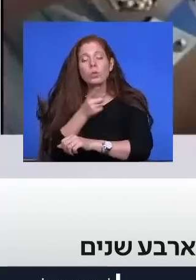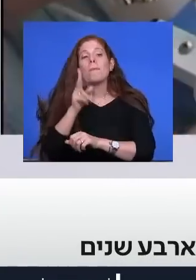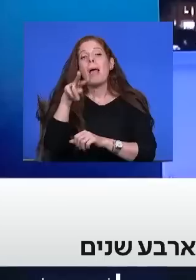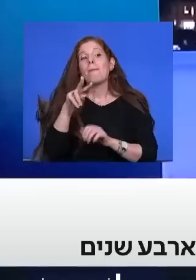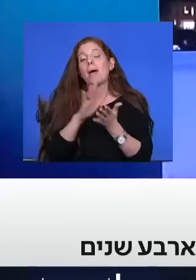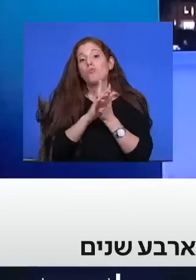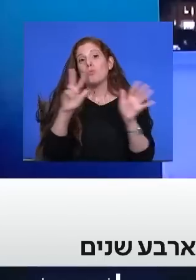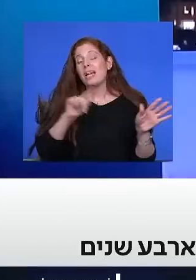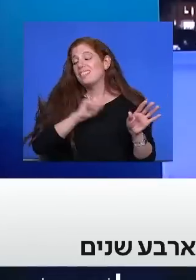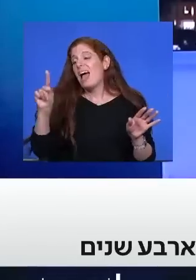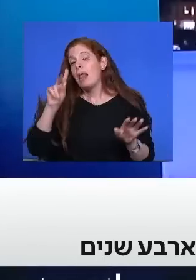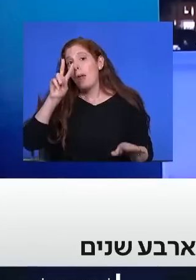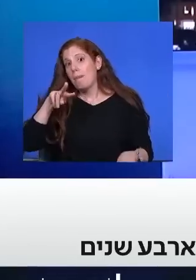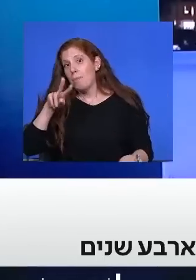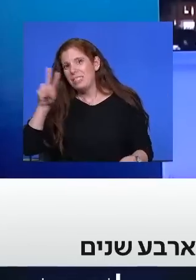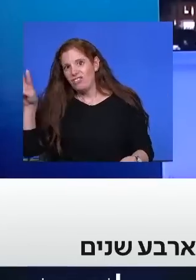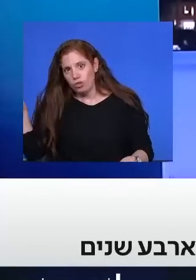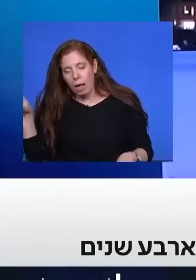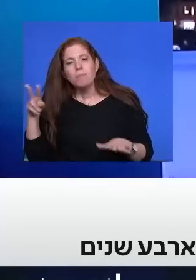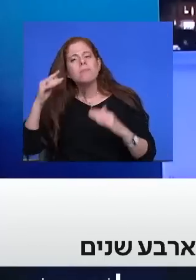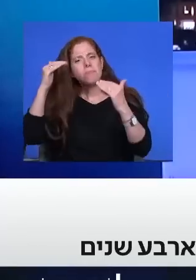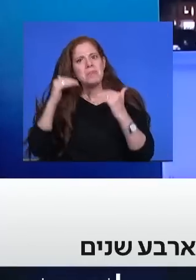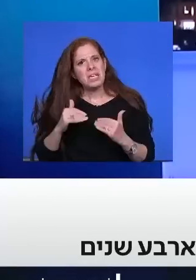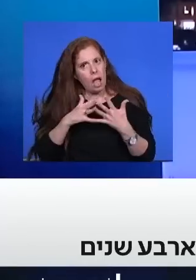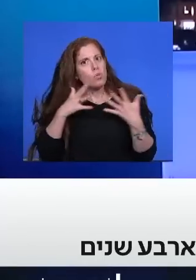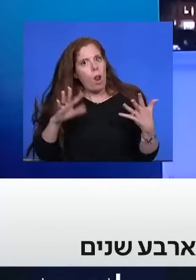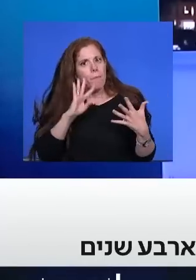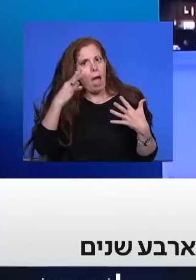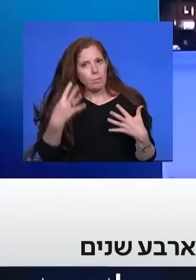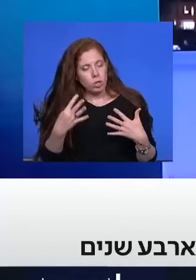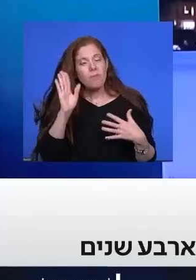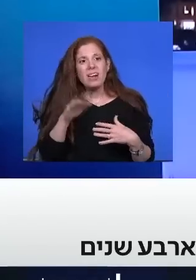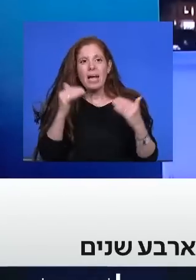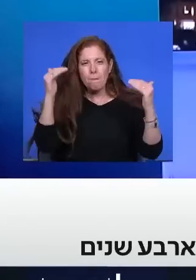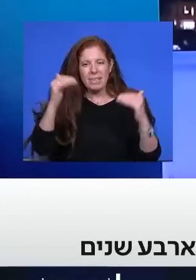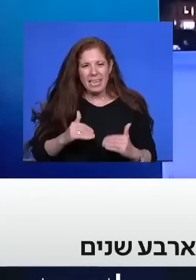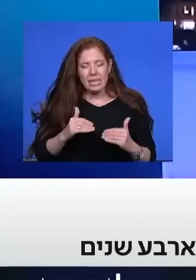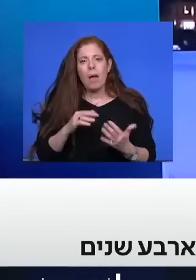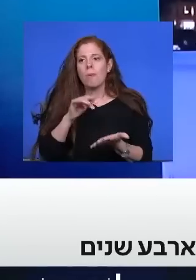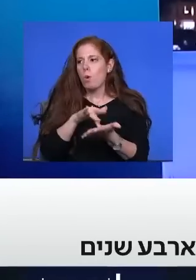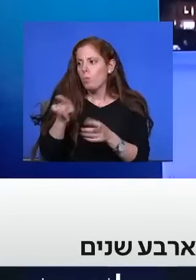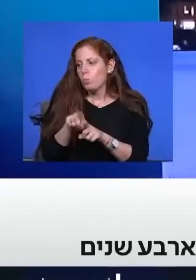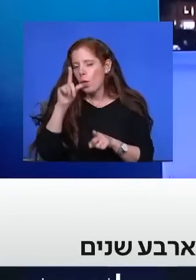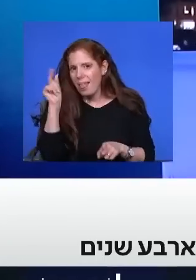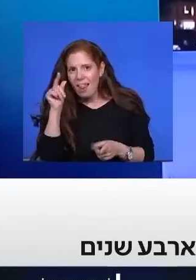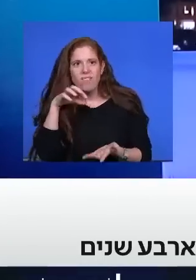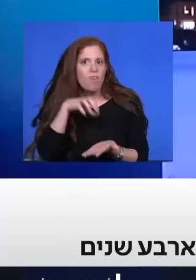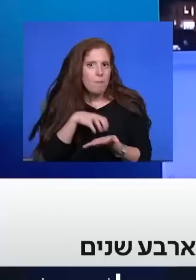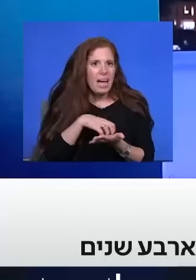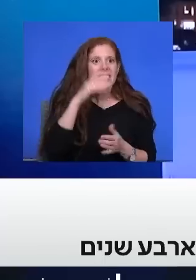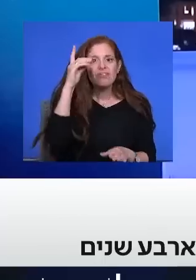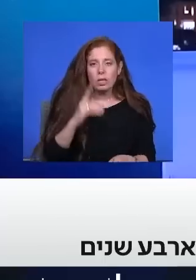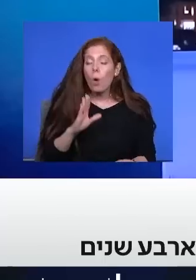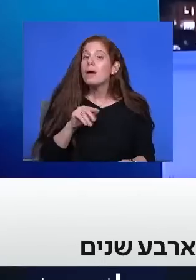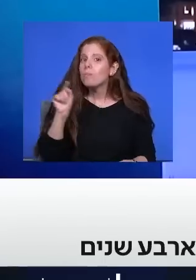מ-2018 עד 2022, ירידה גדולה בארבע שנים, אבל גם ירידה אנחנו רואים במחוזות כמו תל אביב, המרכז והדרום, גם שם